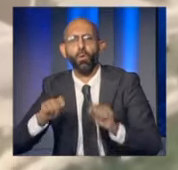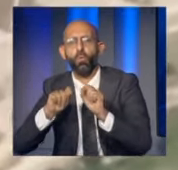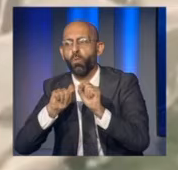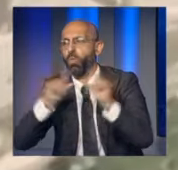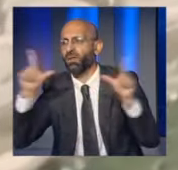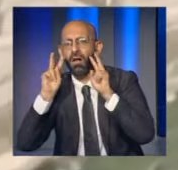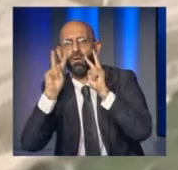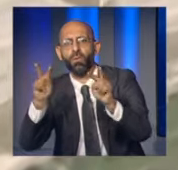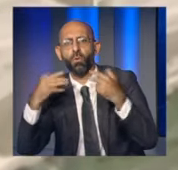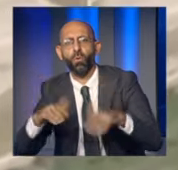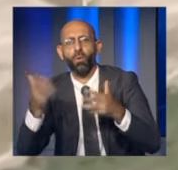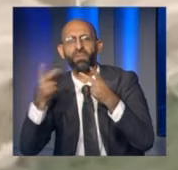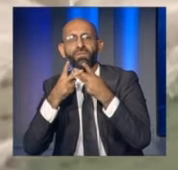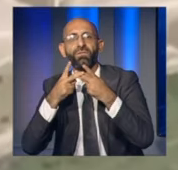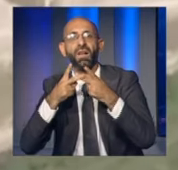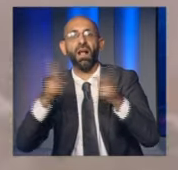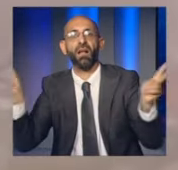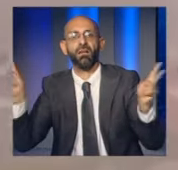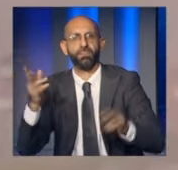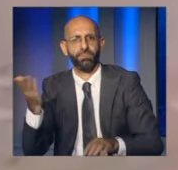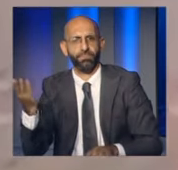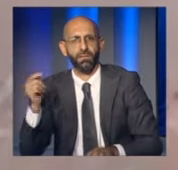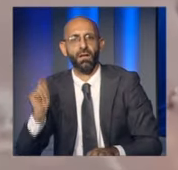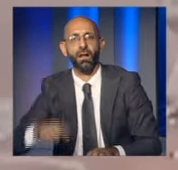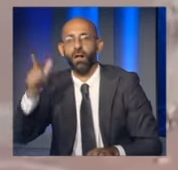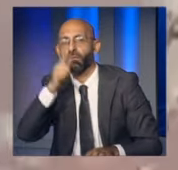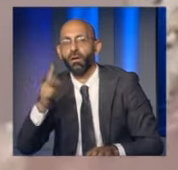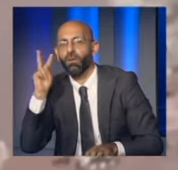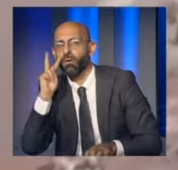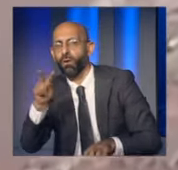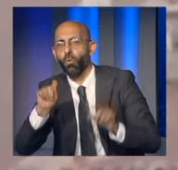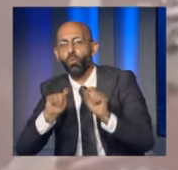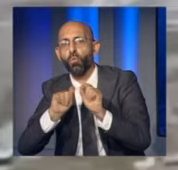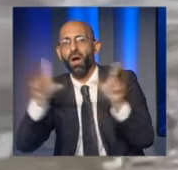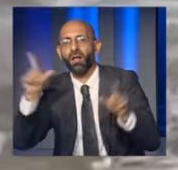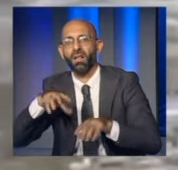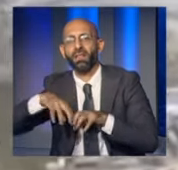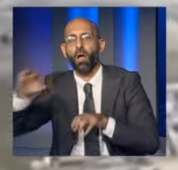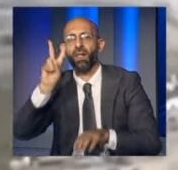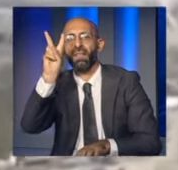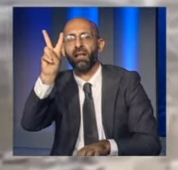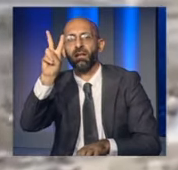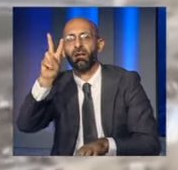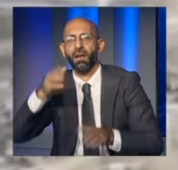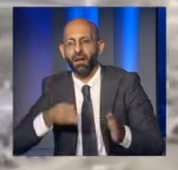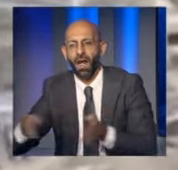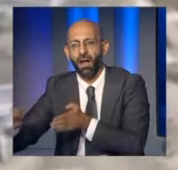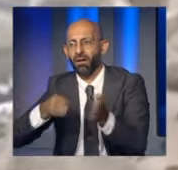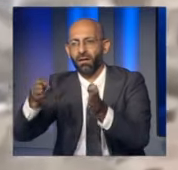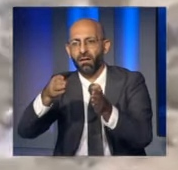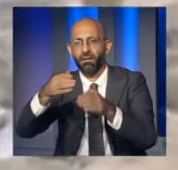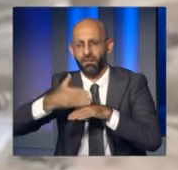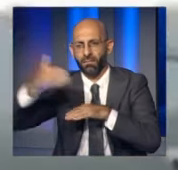وكان رئيسي في أذربيجان في وقت مبكر اليوم مع نظيره الأذري إلهام علييف لافتتاح سد